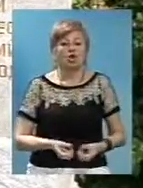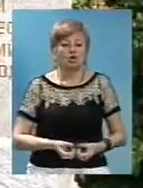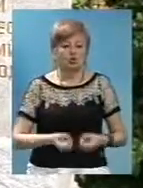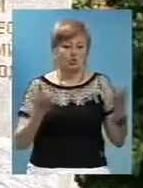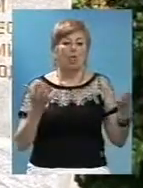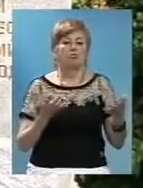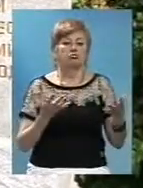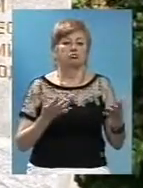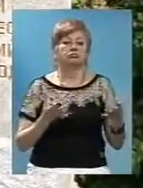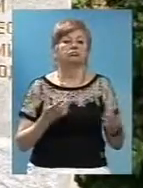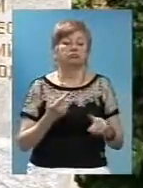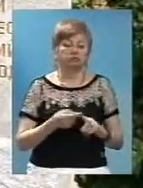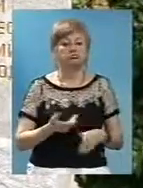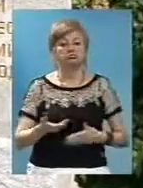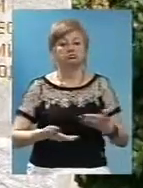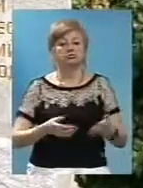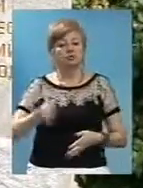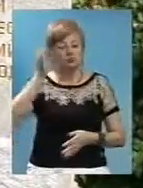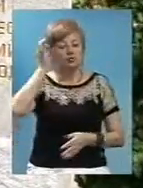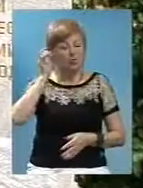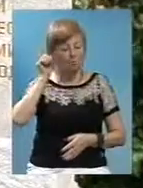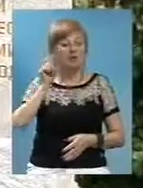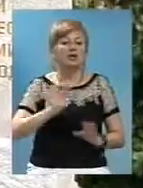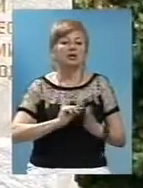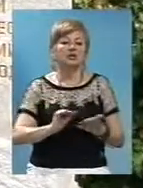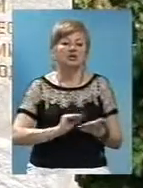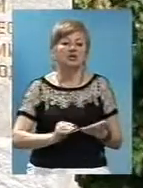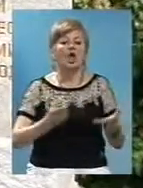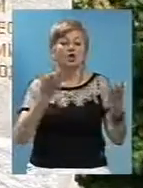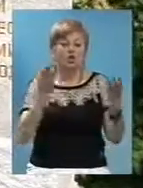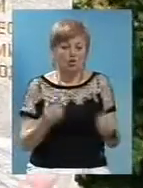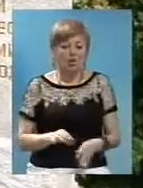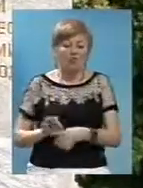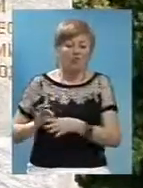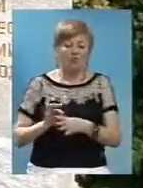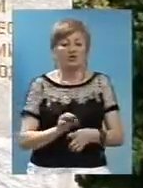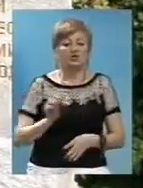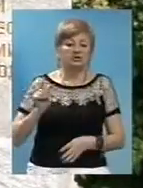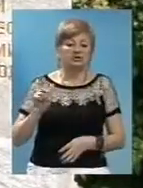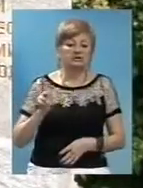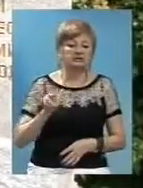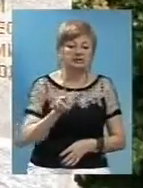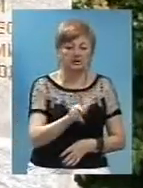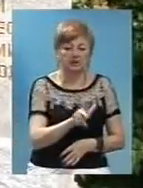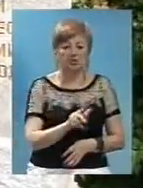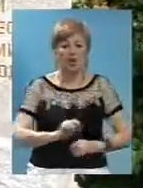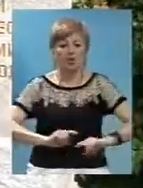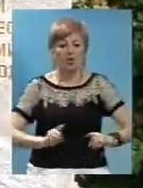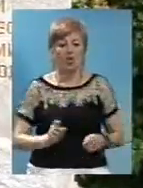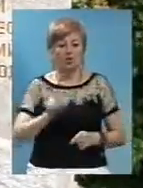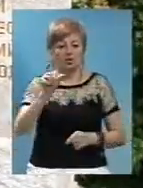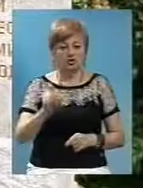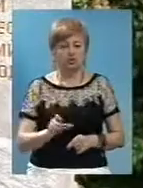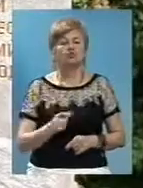свою територію. Тому, за спогадами, вони в день виводили двох чи трьох охоронців заарештованого, який